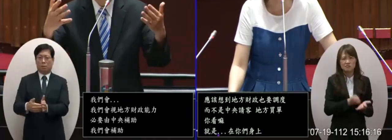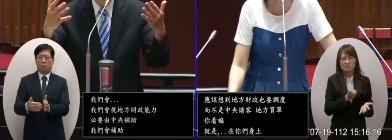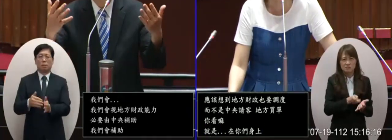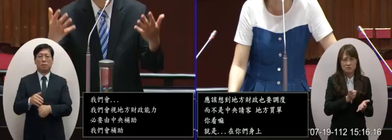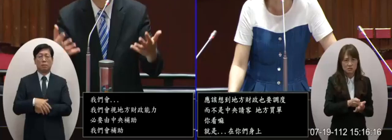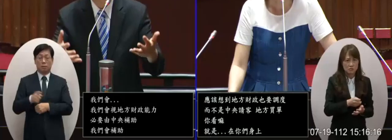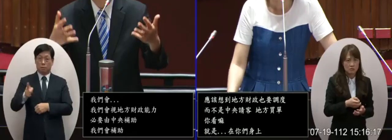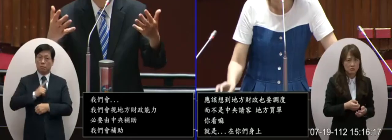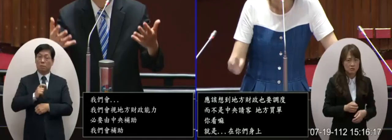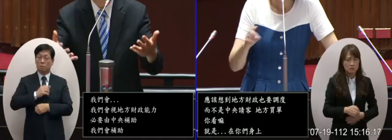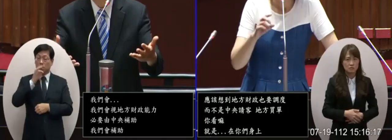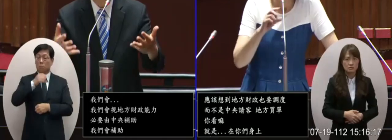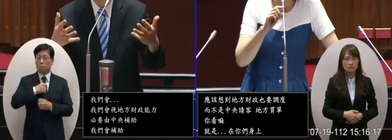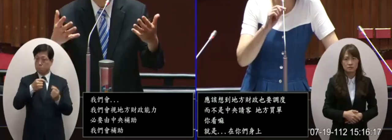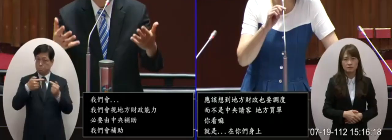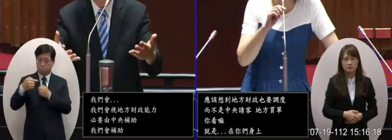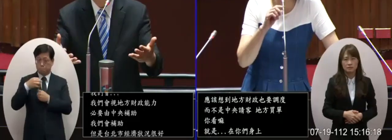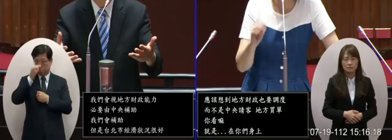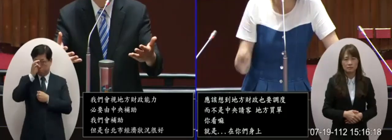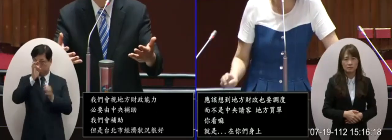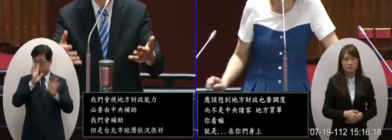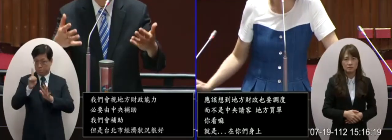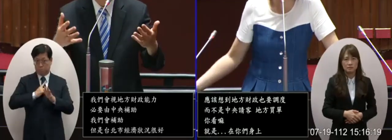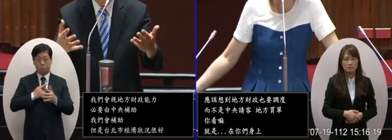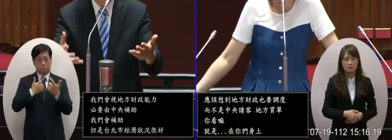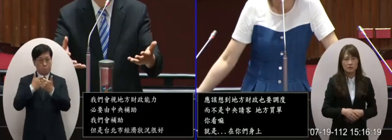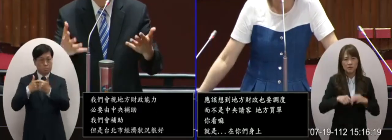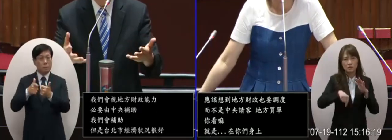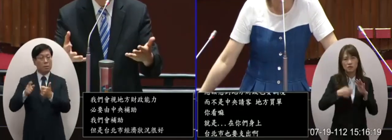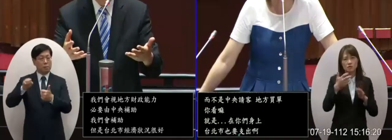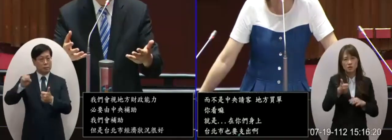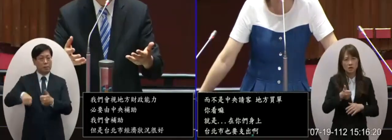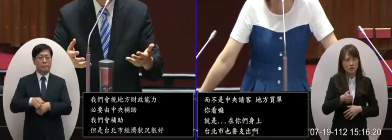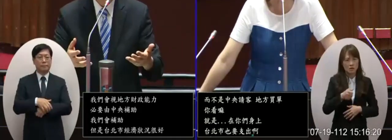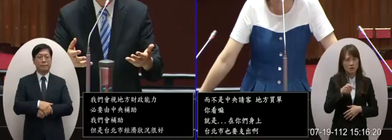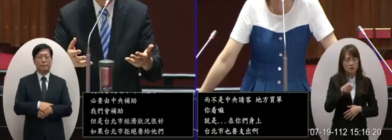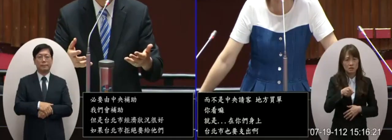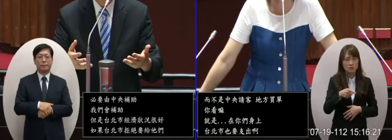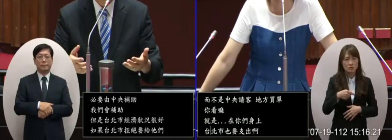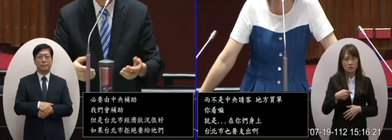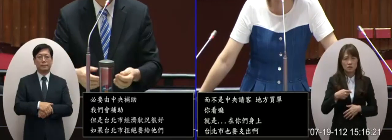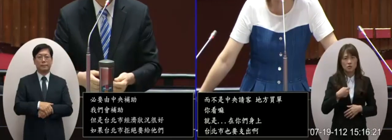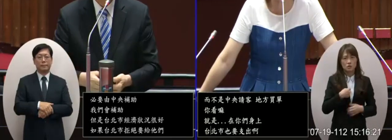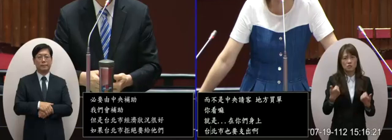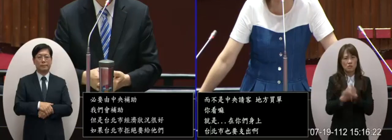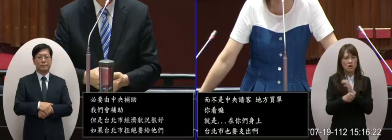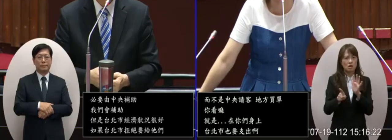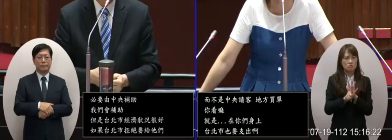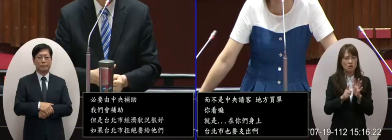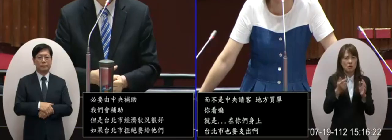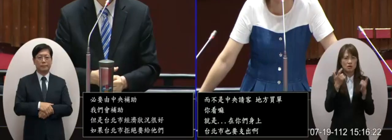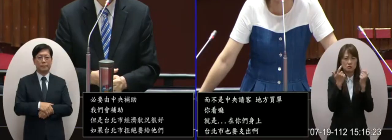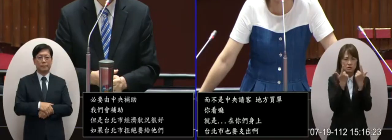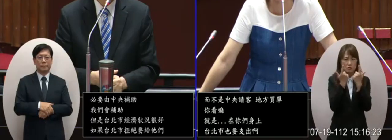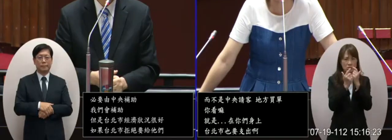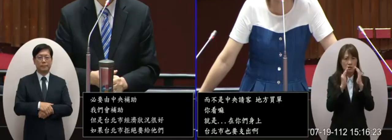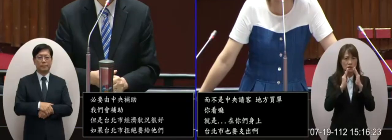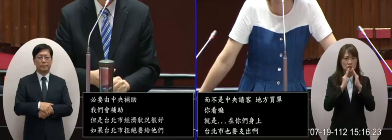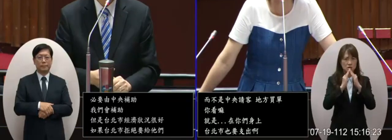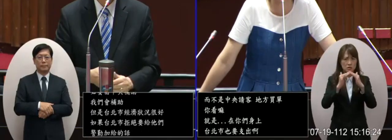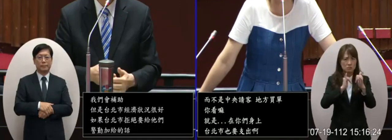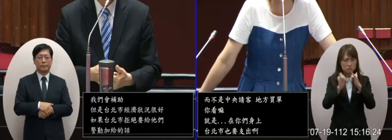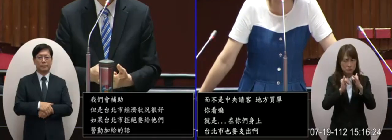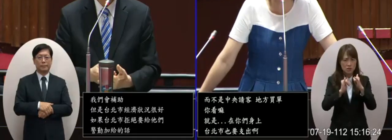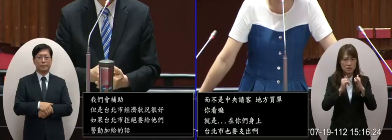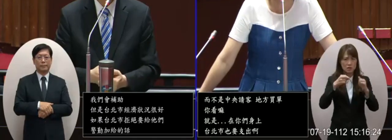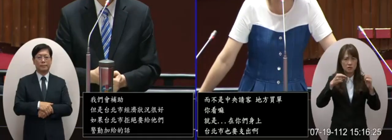台北市， 他也衡量了他自己的财政能力， 院长 也同意了。 要代表台北市民跟我们行政院有最